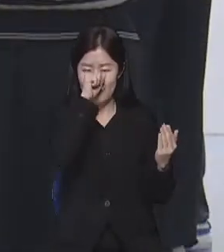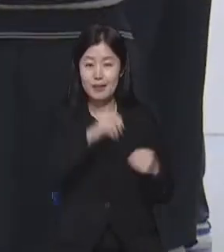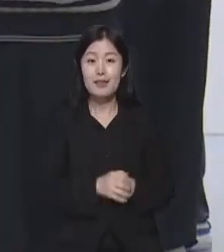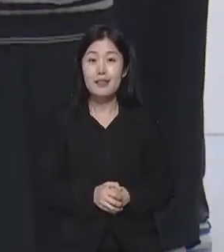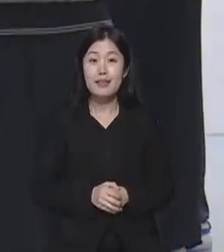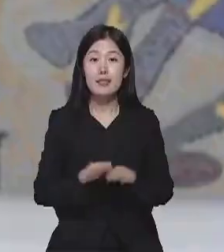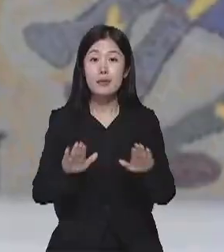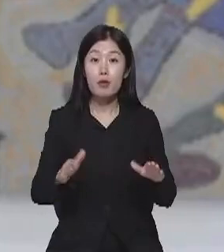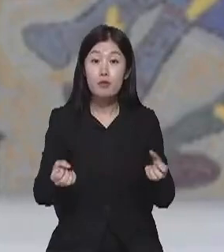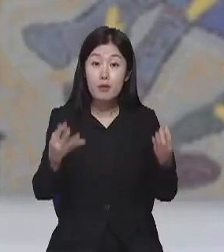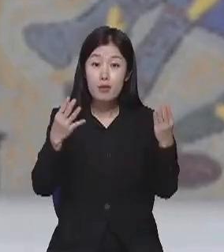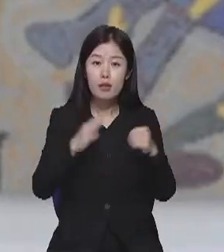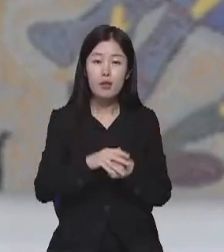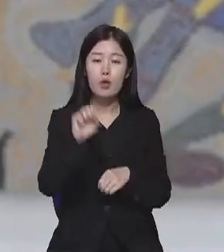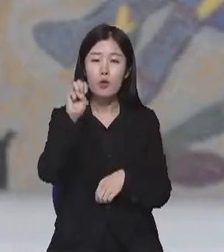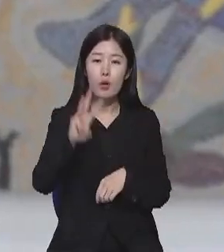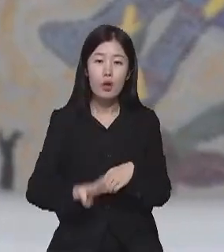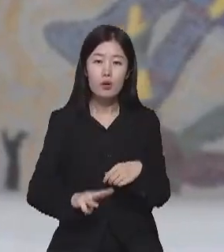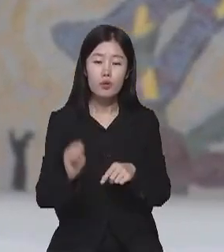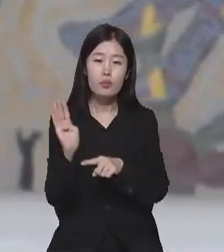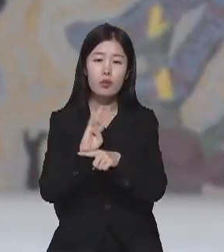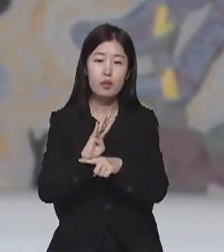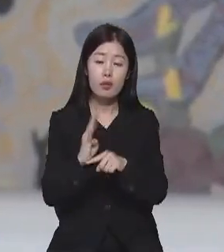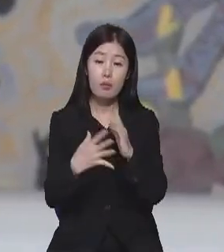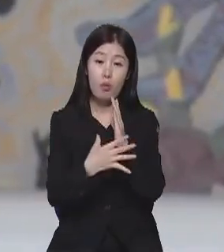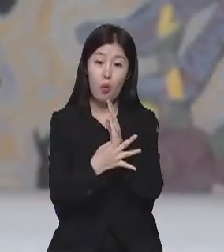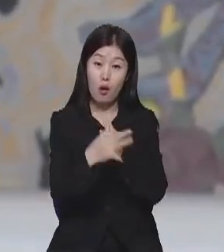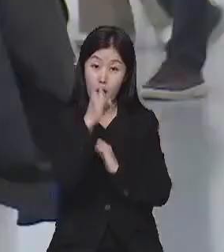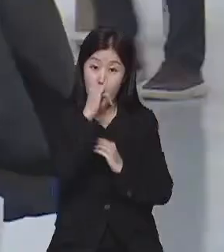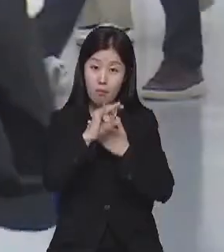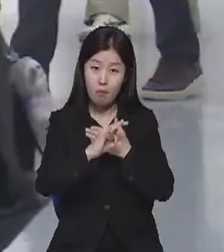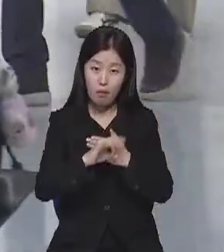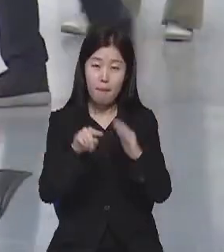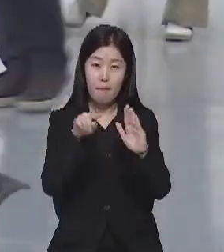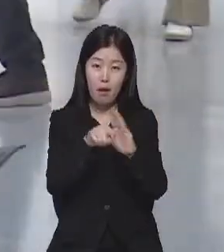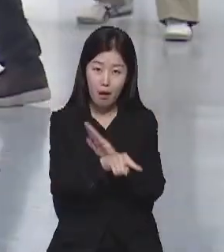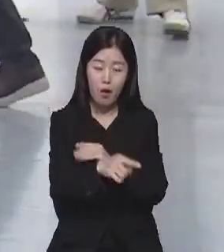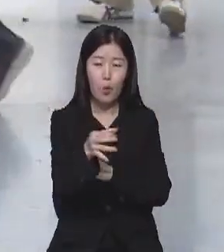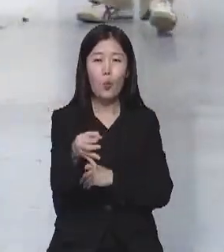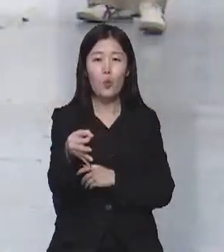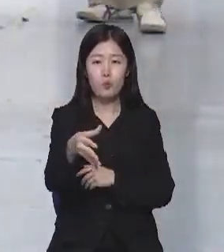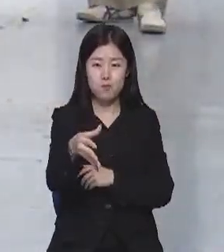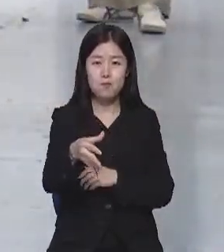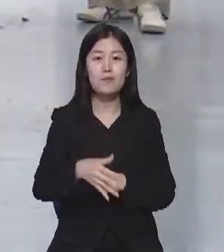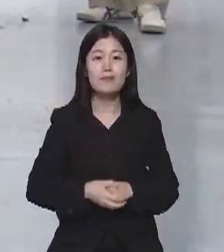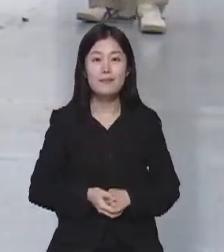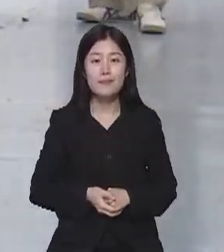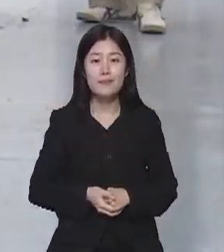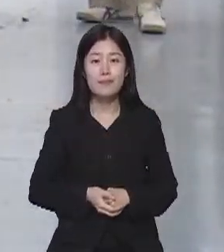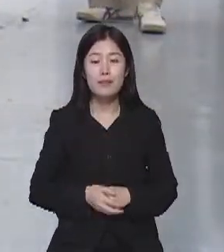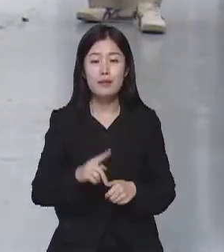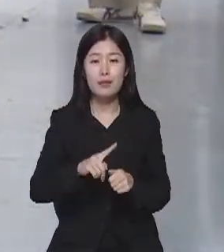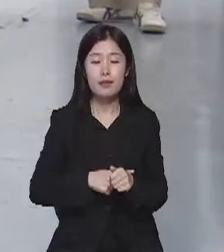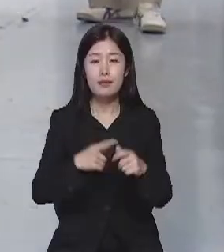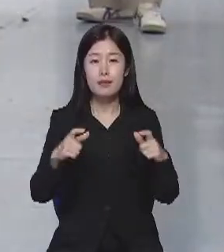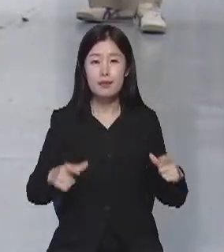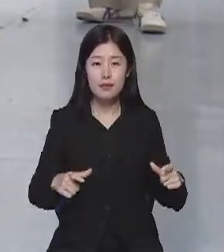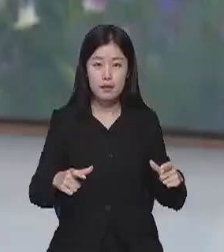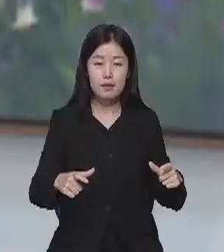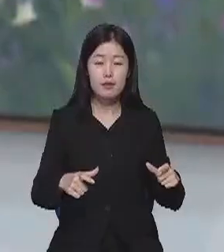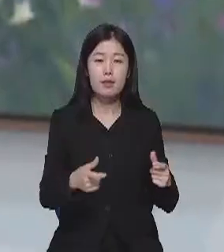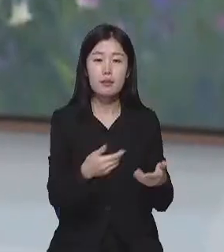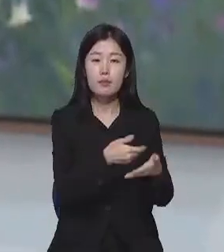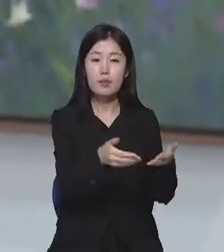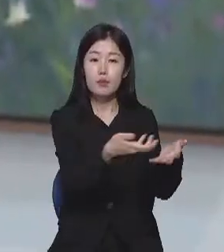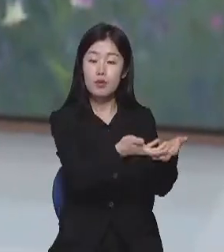이번 아트페어는 광주 비엔날레 티켓이 있는 관람객에게 무료 관람 혜택을 제공하고 있어 지역 미술계와 경제